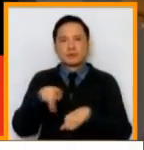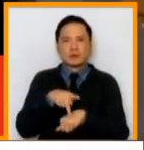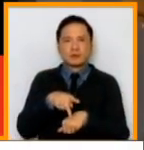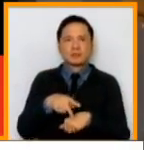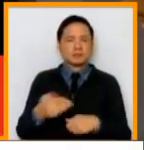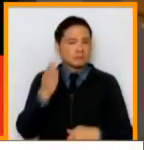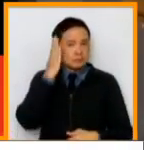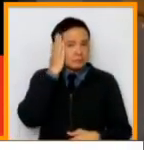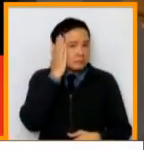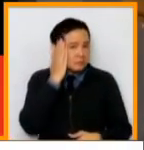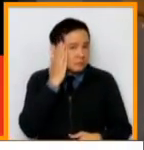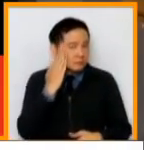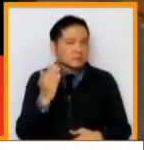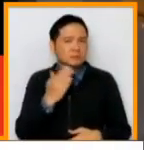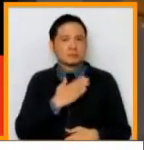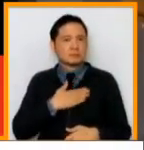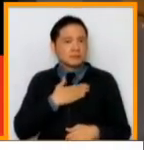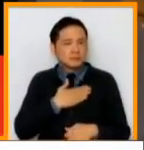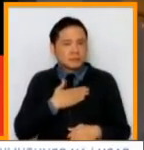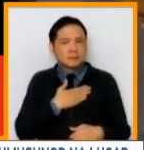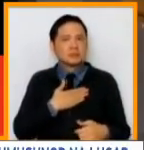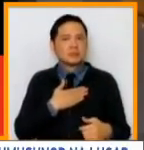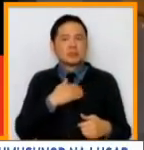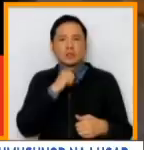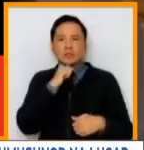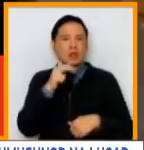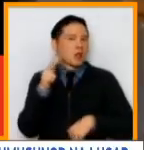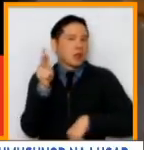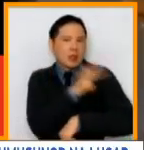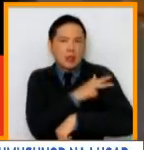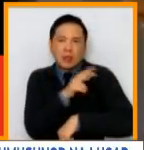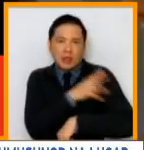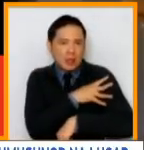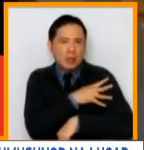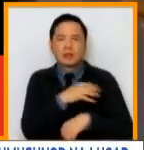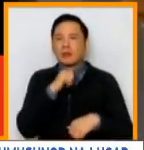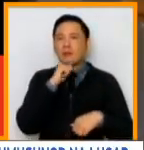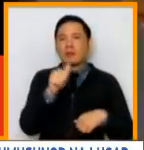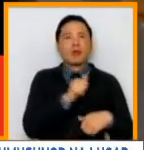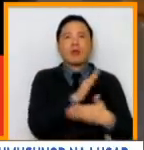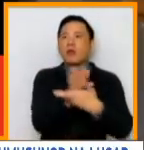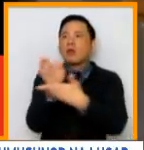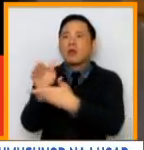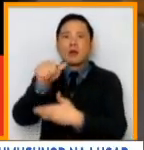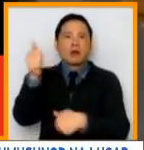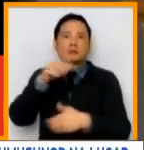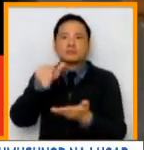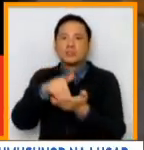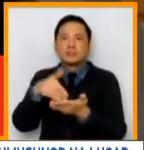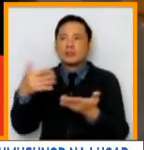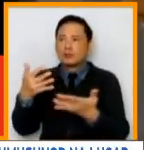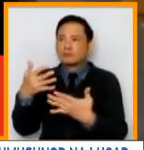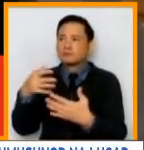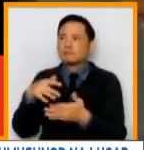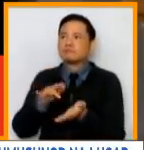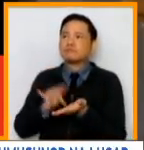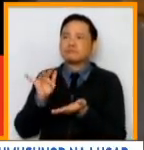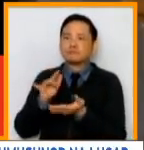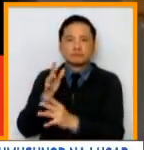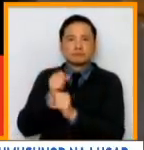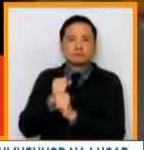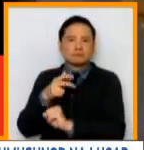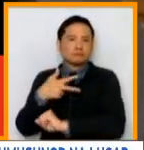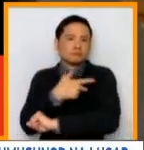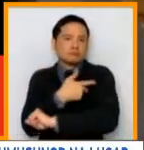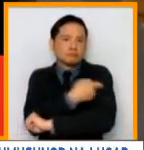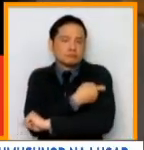na sana wala muna pong magpa-booster, walang mag-hopping from one vaccination site to another. I-reserve po natin yung mga bakuna dun